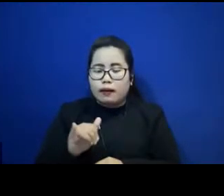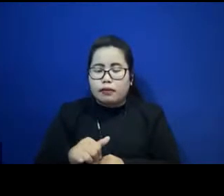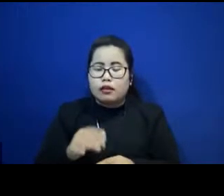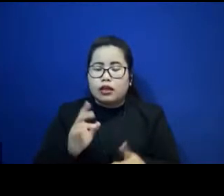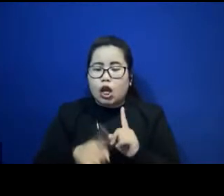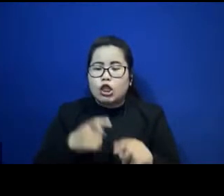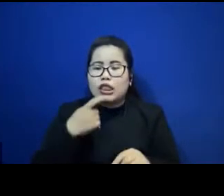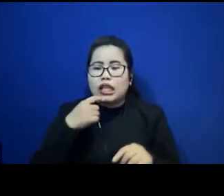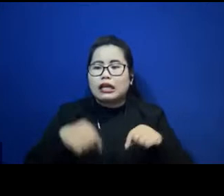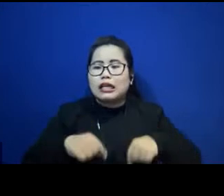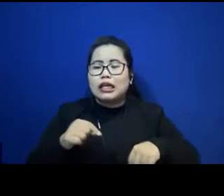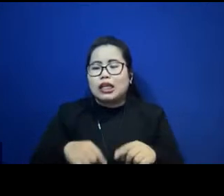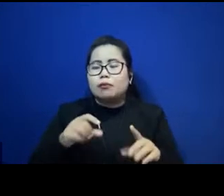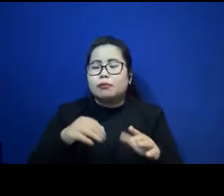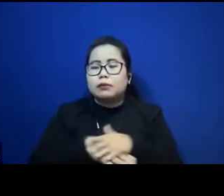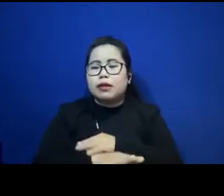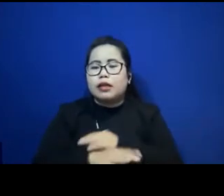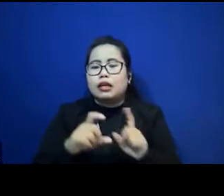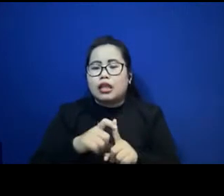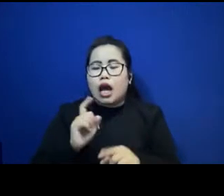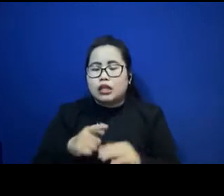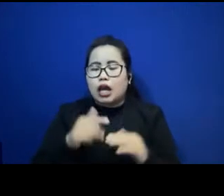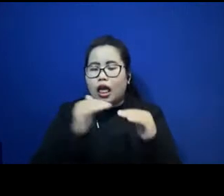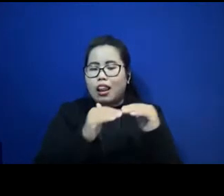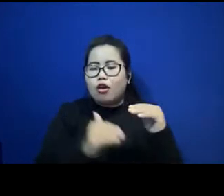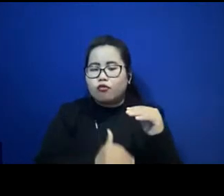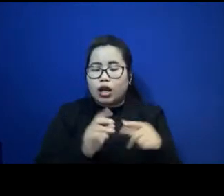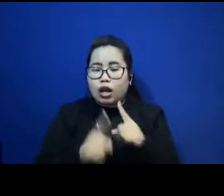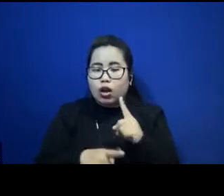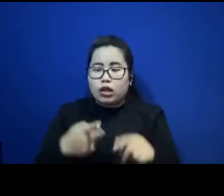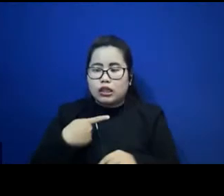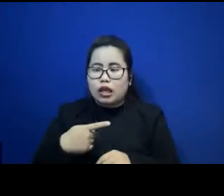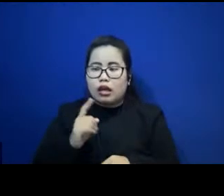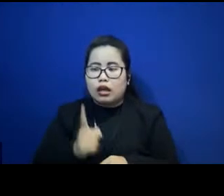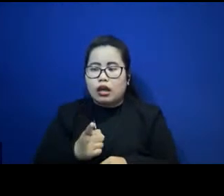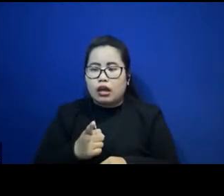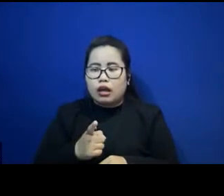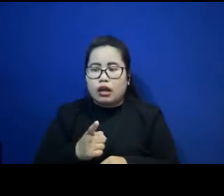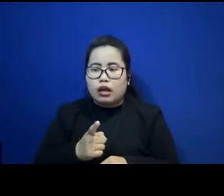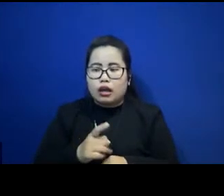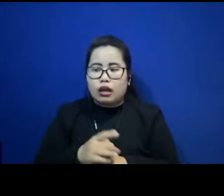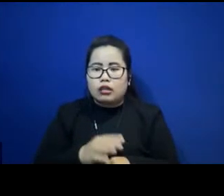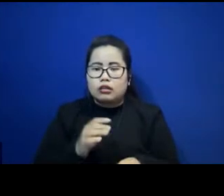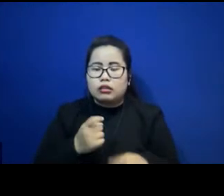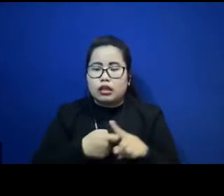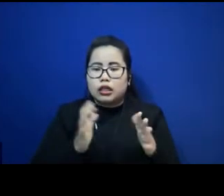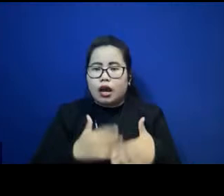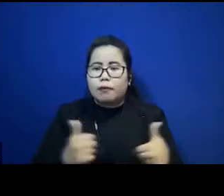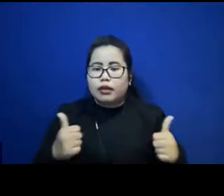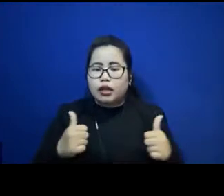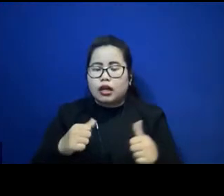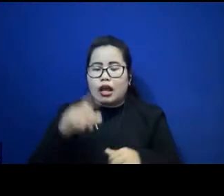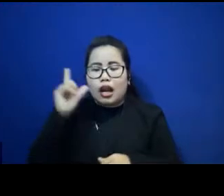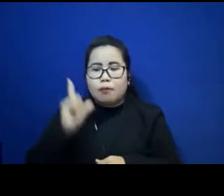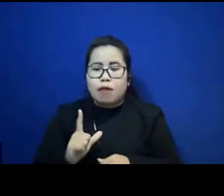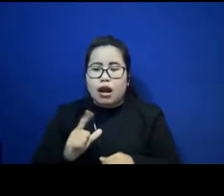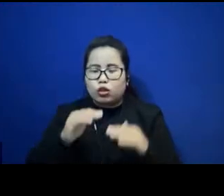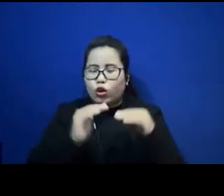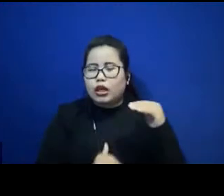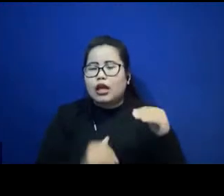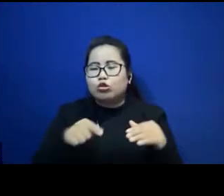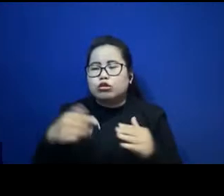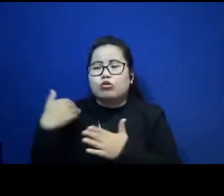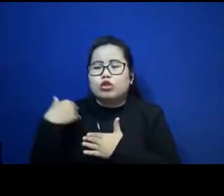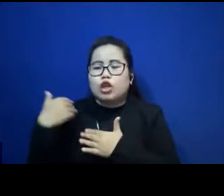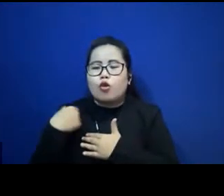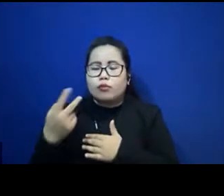juga ada penyimpanan data pada level nyawa kita taruh di Grogot perutnya by yang yang keamanannya rendah rendah itu tanggung jawab kita